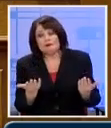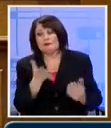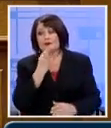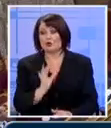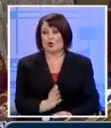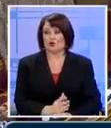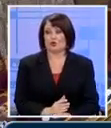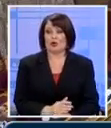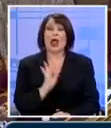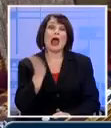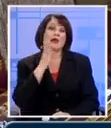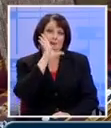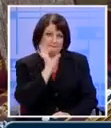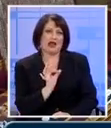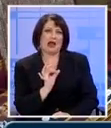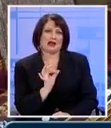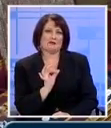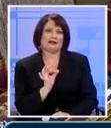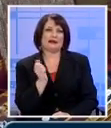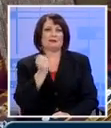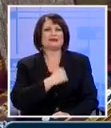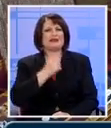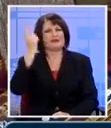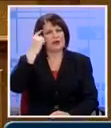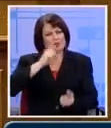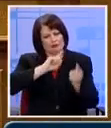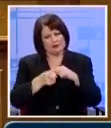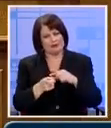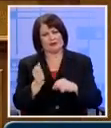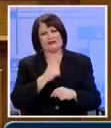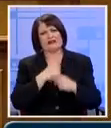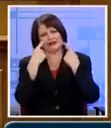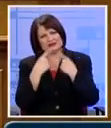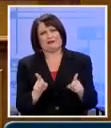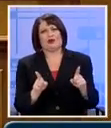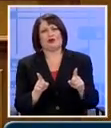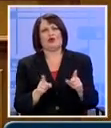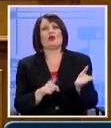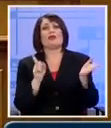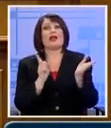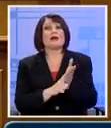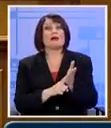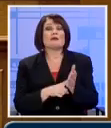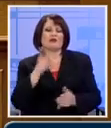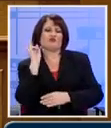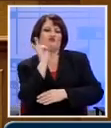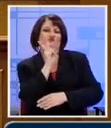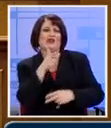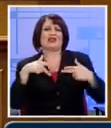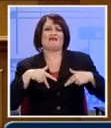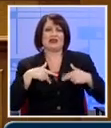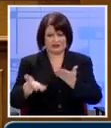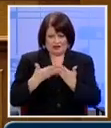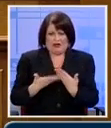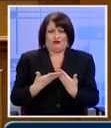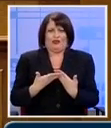γραφής, αν πράγματι έχετε αλλάξει ρότα και μυαλά, θα έπρεπε όχι μομφές να κάνετε κατά της κυβέρνησης, αλλά να μας